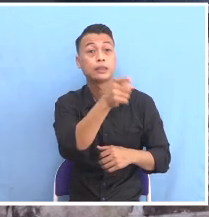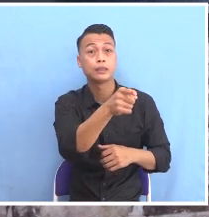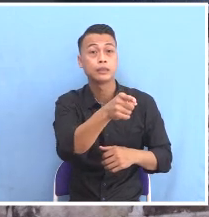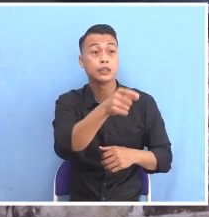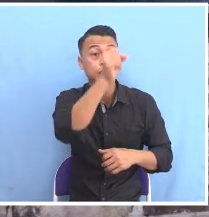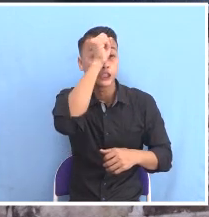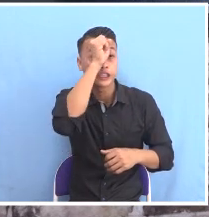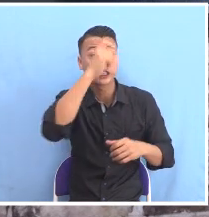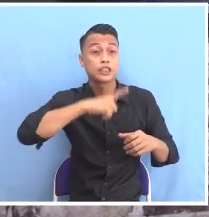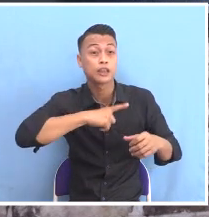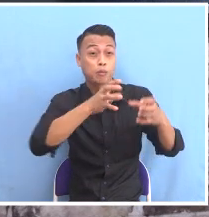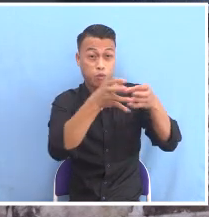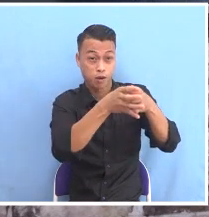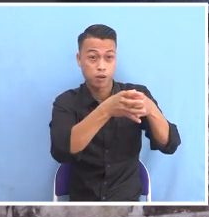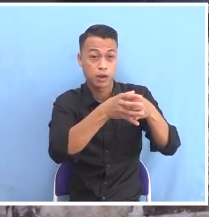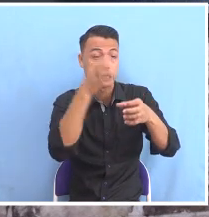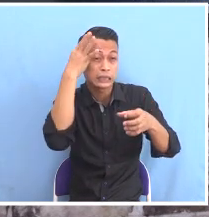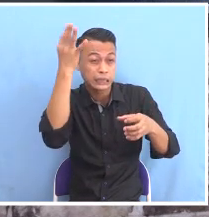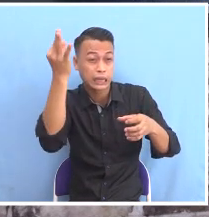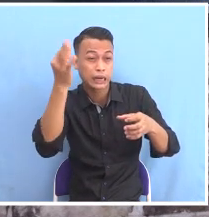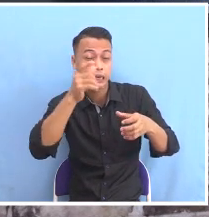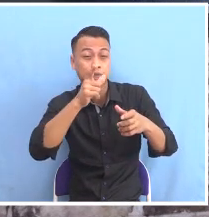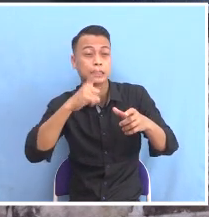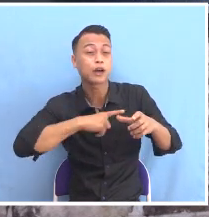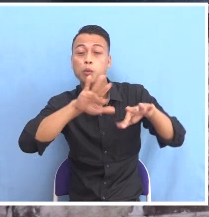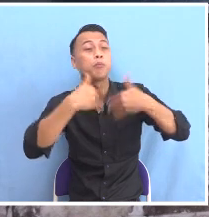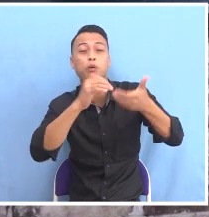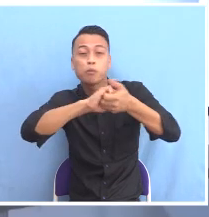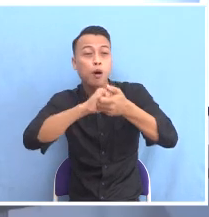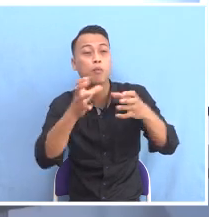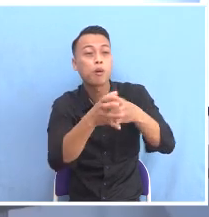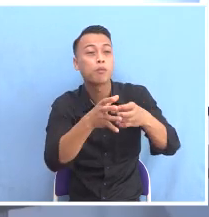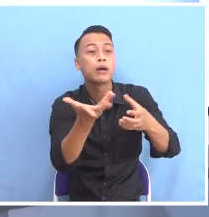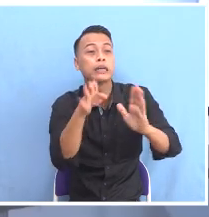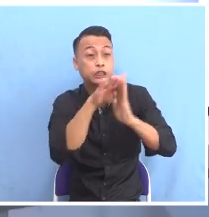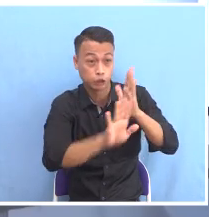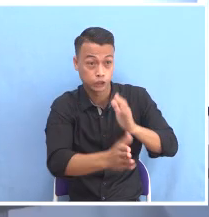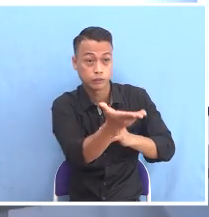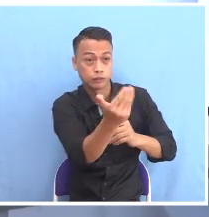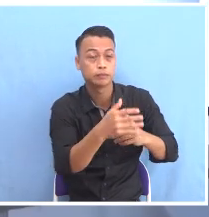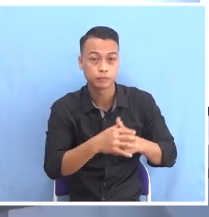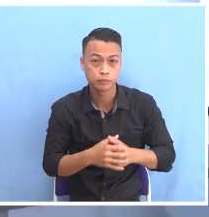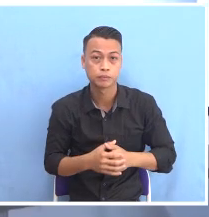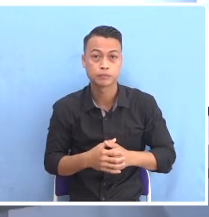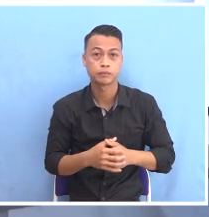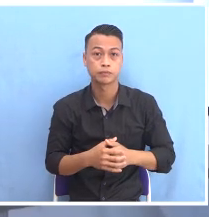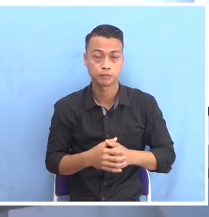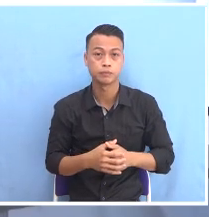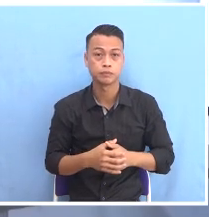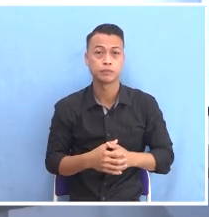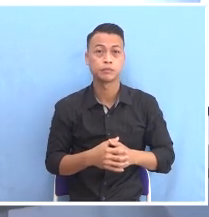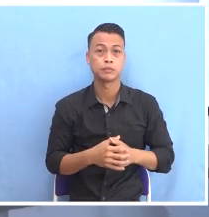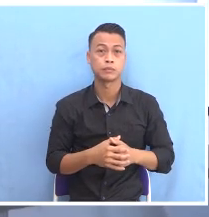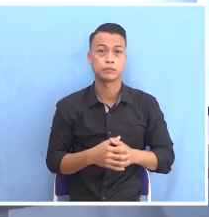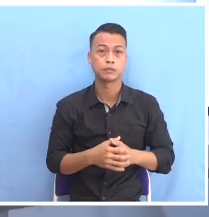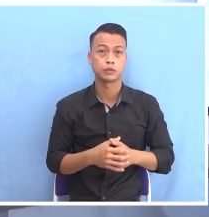တက်တဲ့ပဲမေးကြည့်ချင်တာကချင်းမျိုးသားတက်ဦးအနေနဲ့စဉ်းစားရတဲ့ model များရှိသလား အဖွဲ့အစည်းတစ်ခုချင်းနေတဲ့ဒီဟာတွေကိုကျွန်တော်တို့